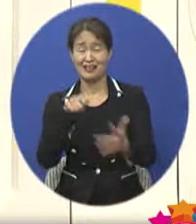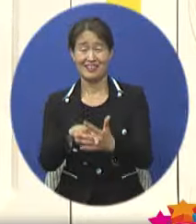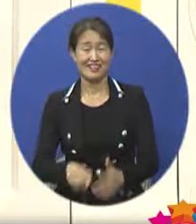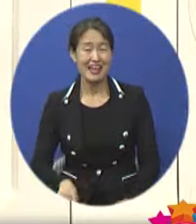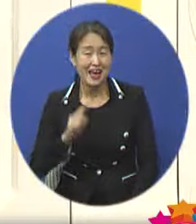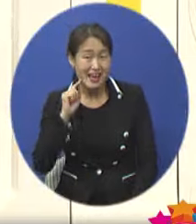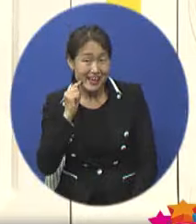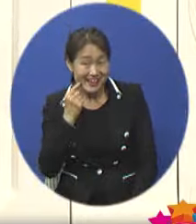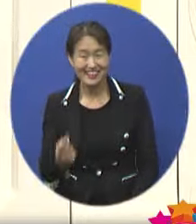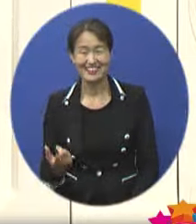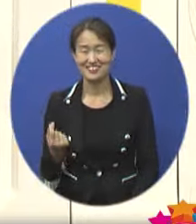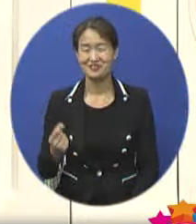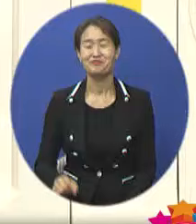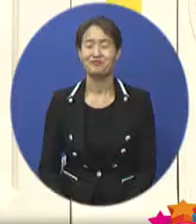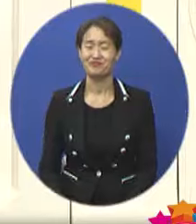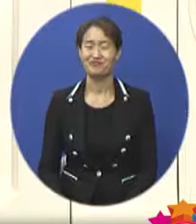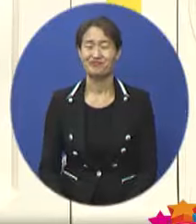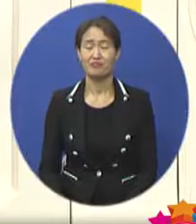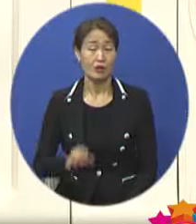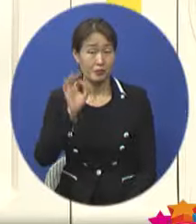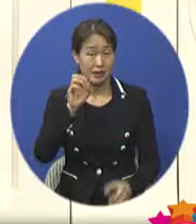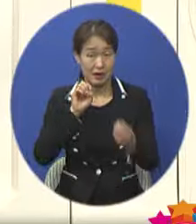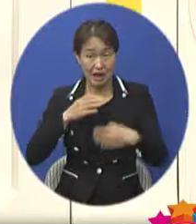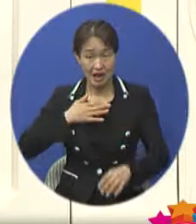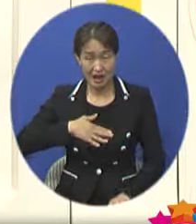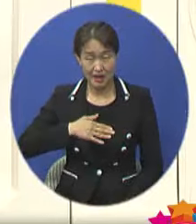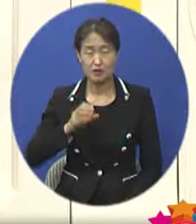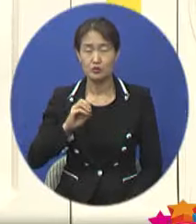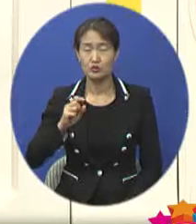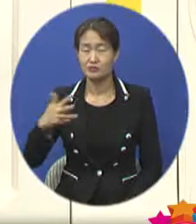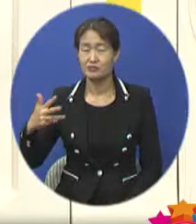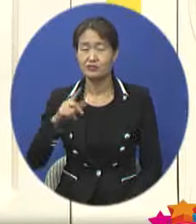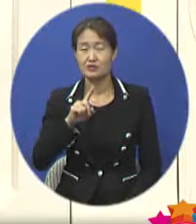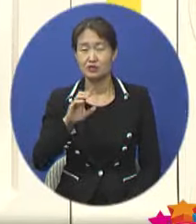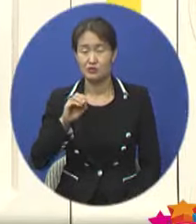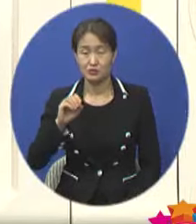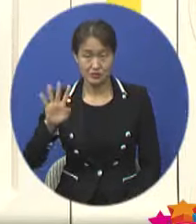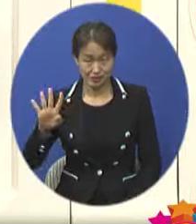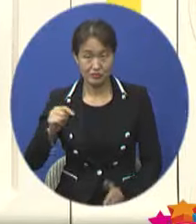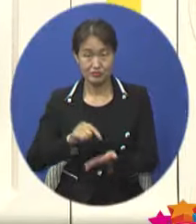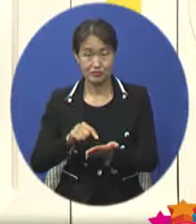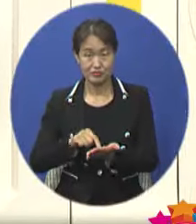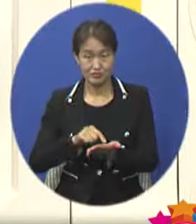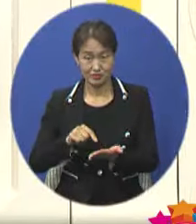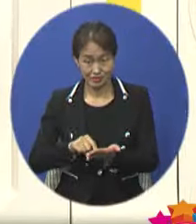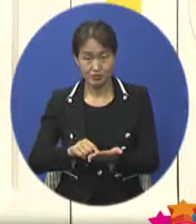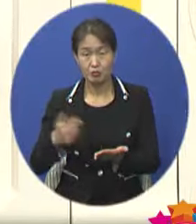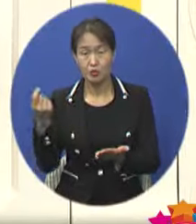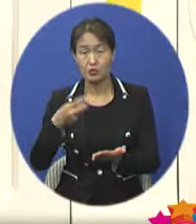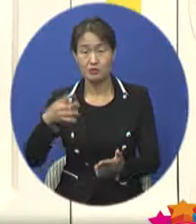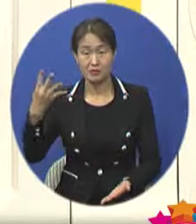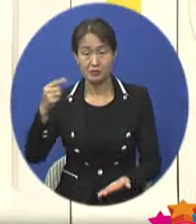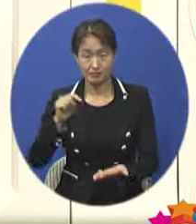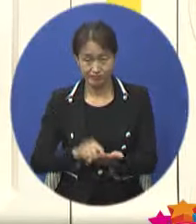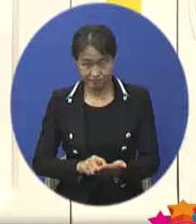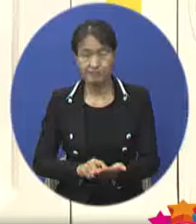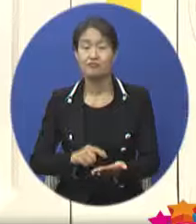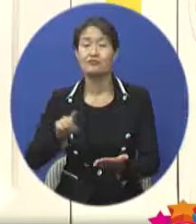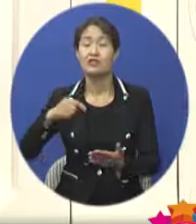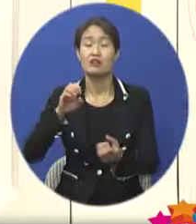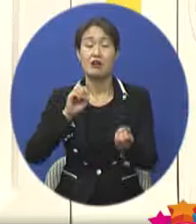네. 예쁘게 생겼죠? 그렇죠. 앵두. 그렇죠. 네. 네. 자, 정답을 하신 분은 060608-1004번을 누르시고 퀴즈 참여는 몇 번? 4번.